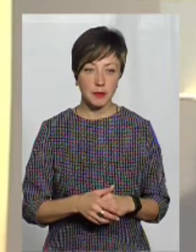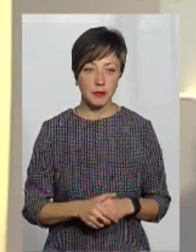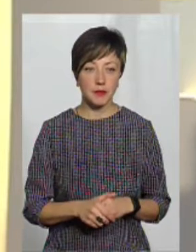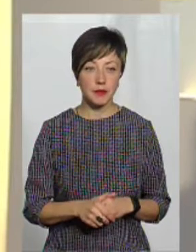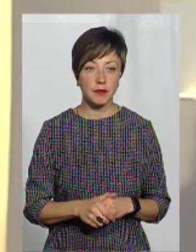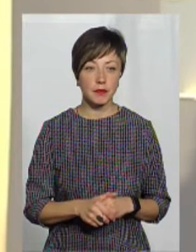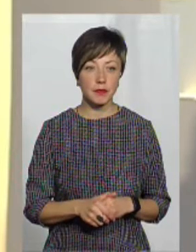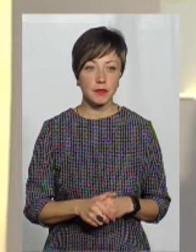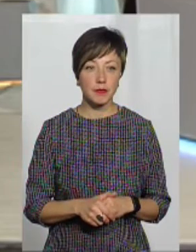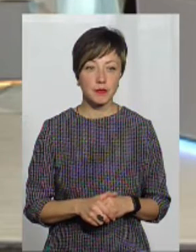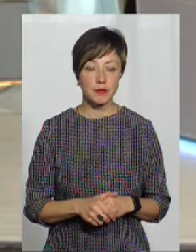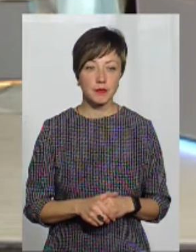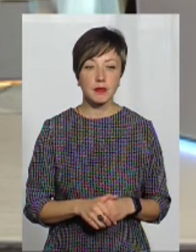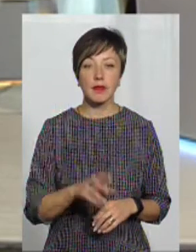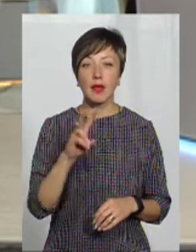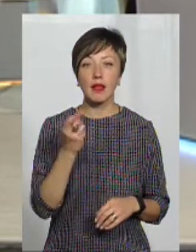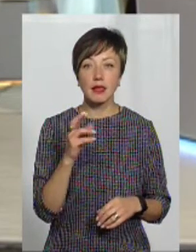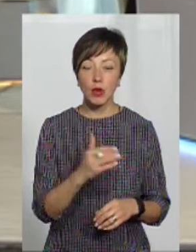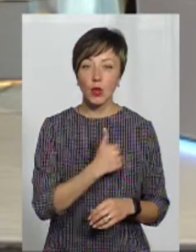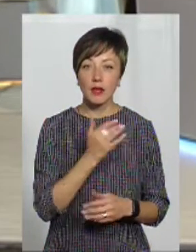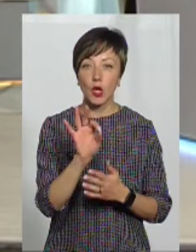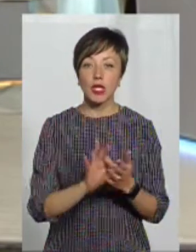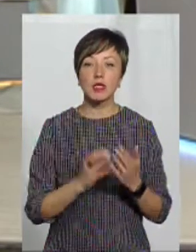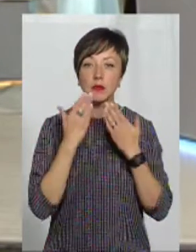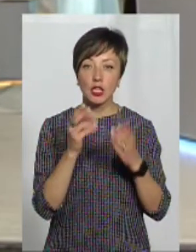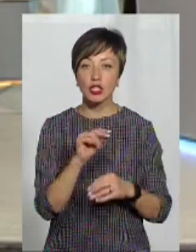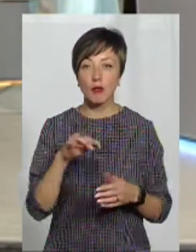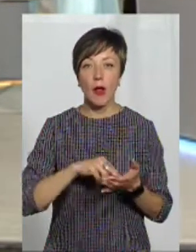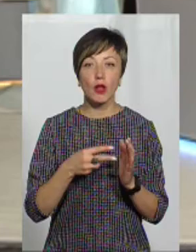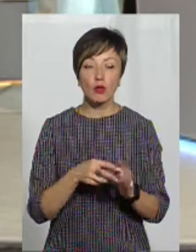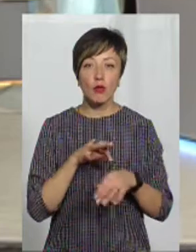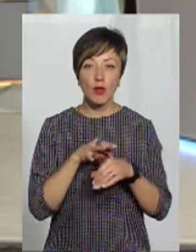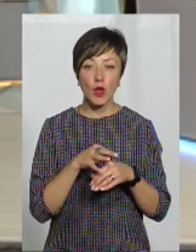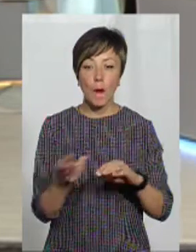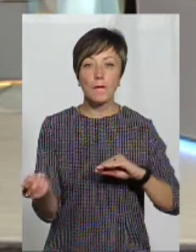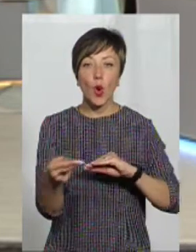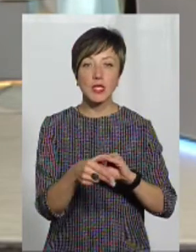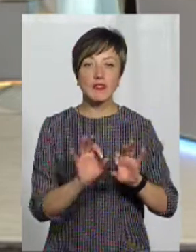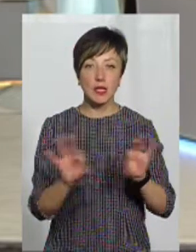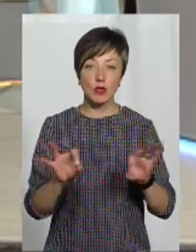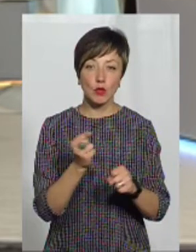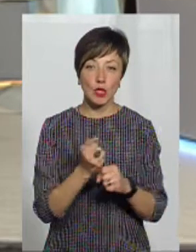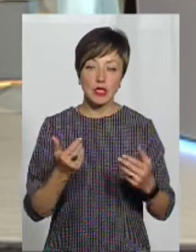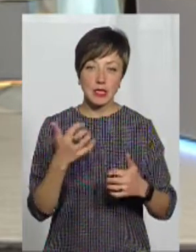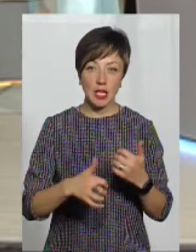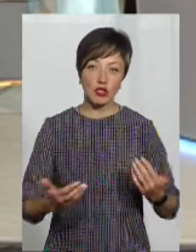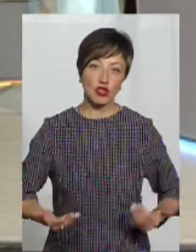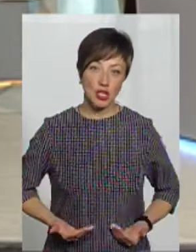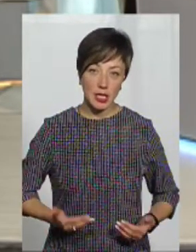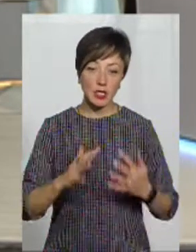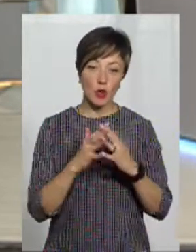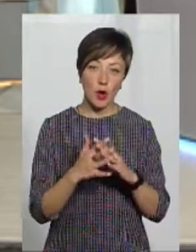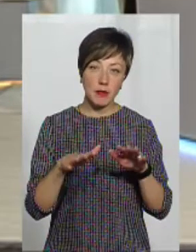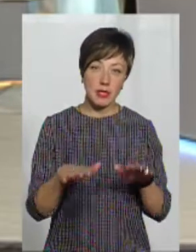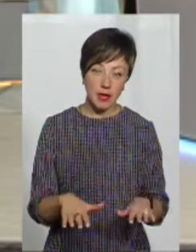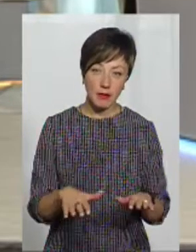Наталя Сологуб. Олесю, я хотів вас одразу запитати, чи плануєте ви проводити просвітницьку роботу серед жителів, ну, скажімо так,